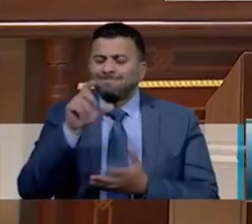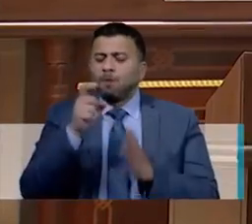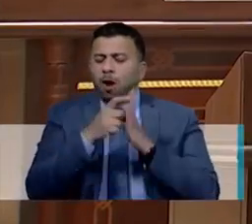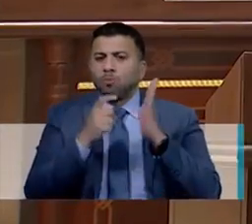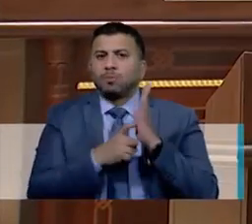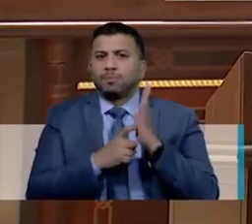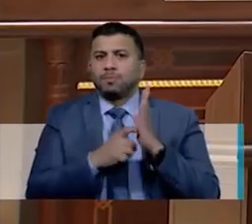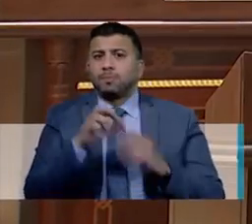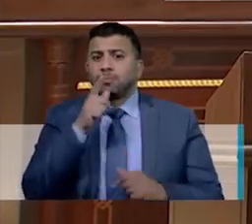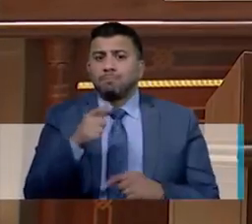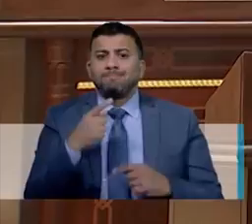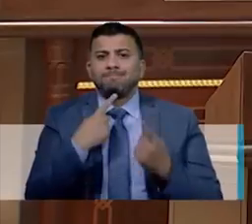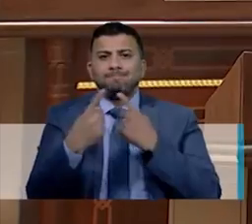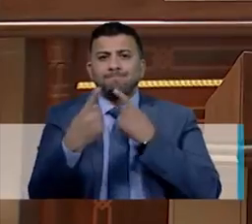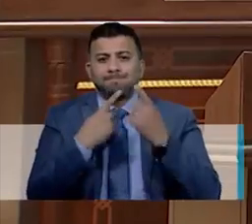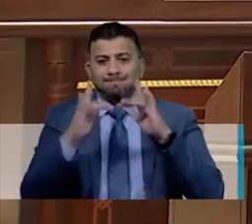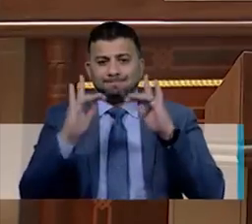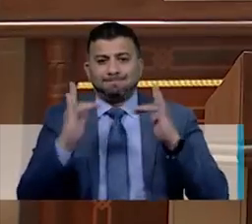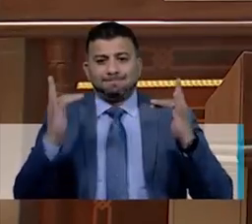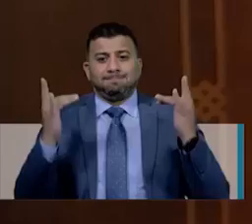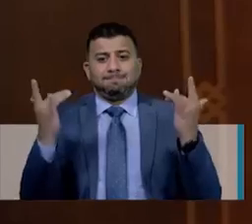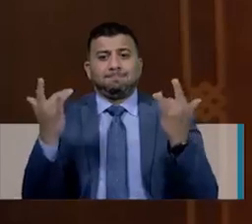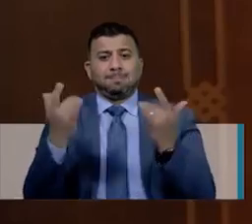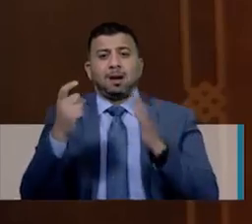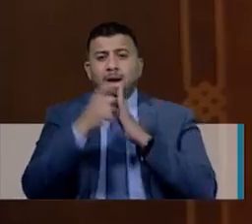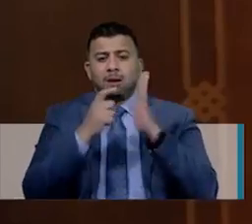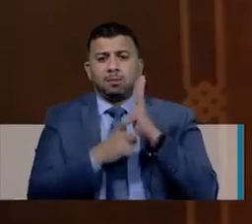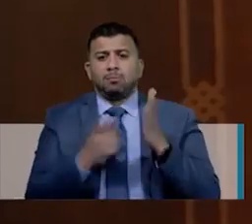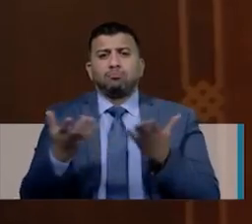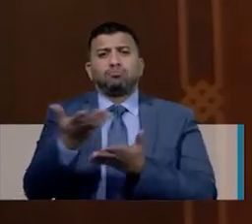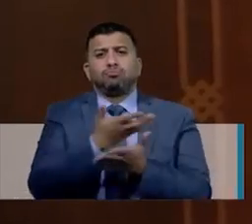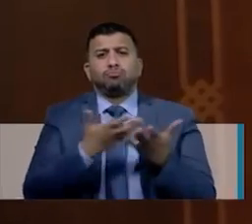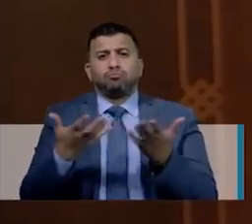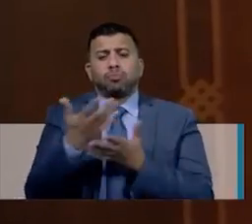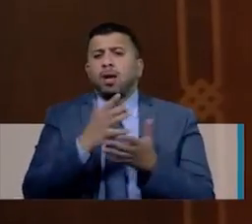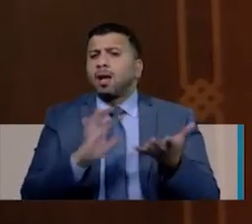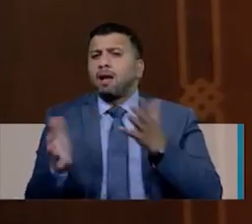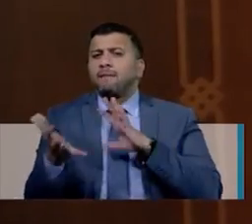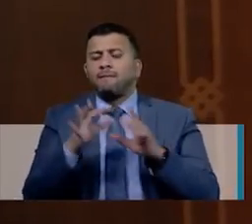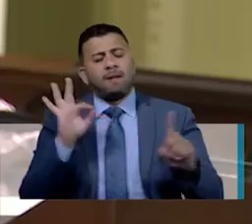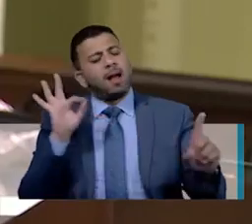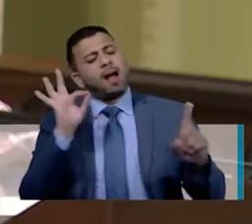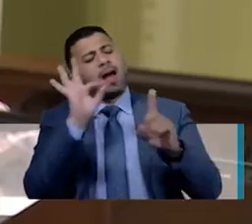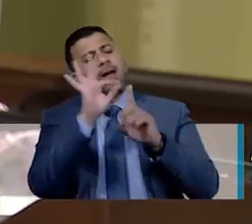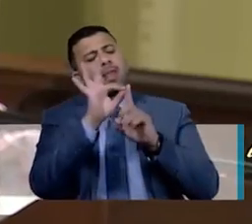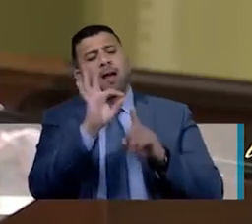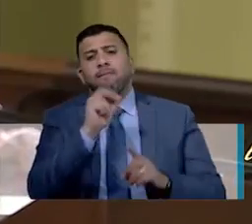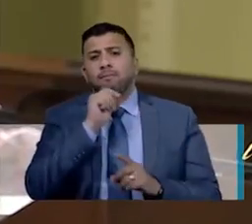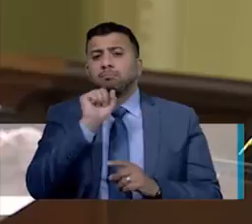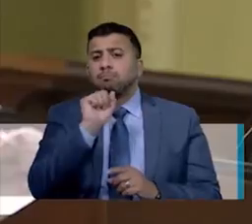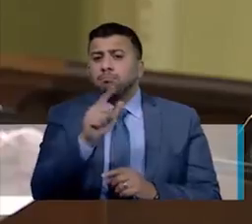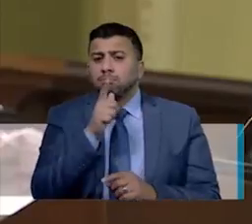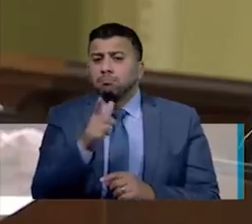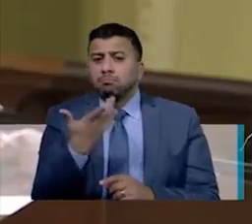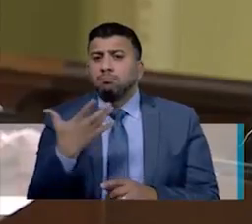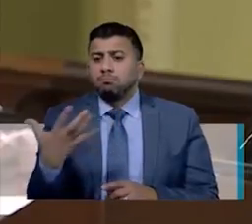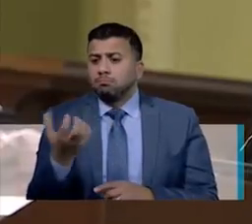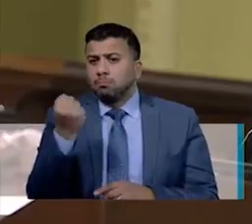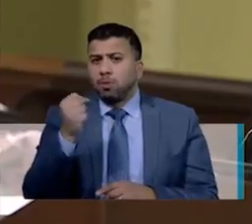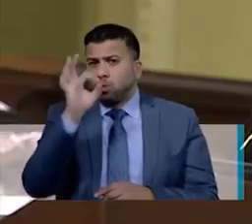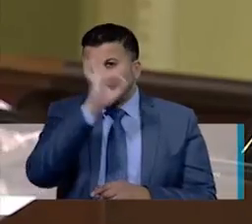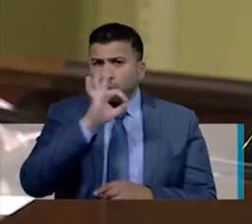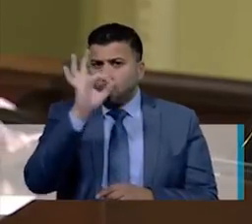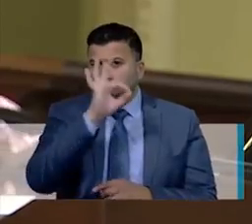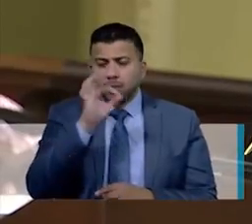ناقش الأعضاء خلال الجلسة كافة أحكام القانون ونطاق تطبيقه وأهدافه وما يتصل به من ملكية